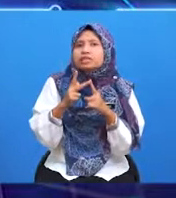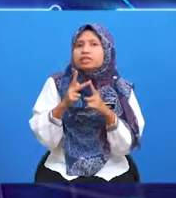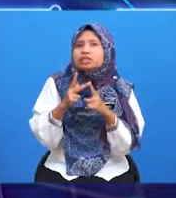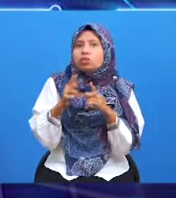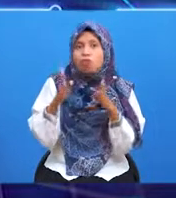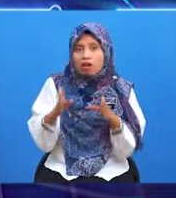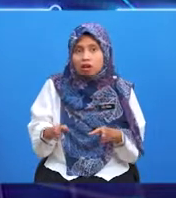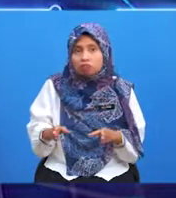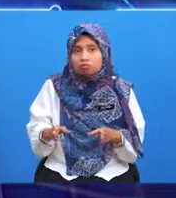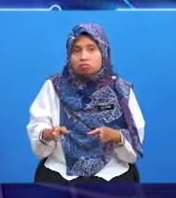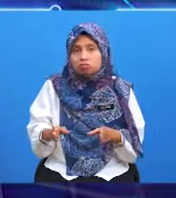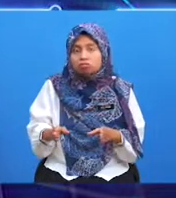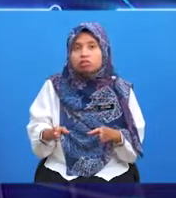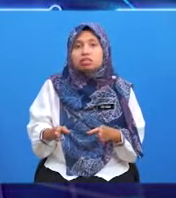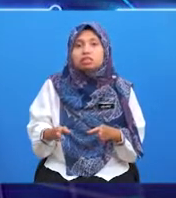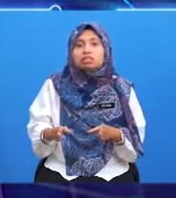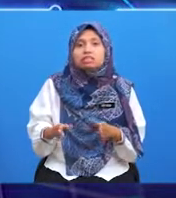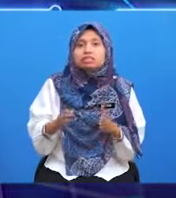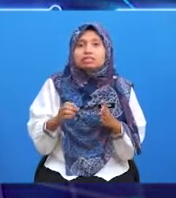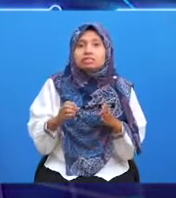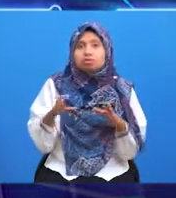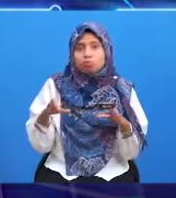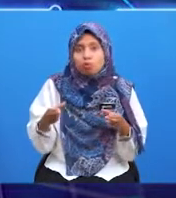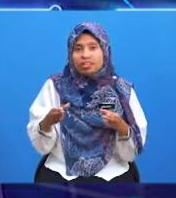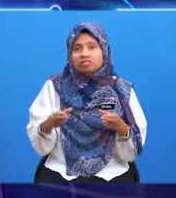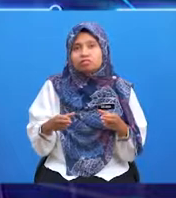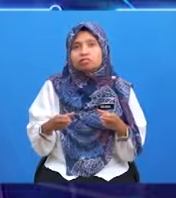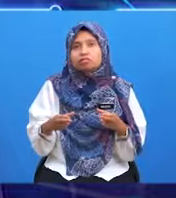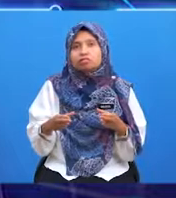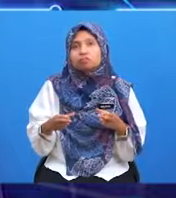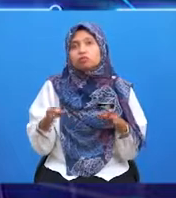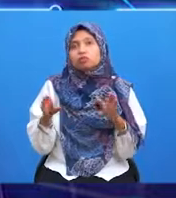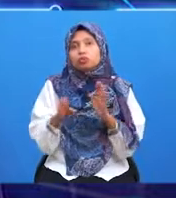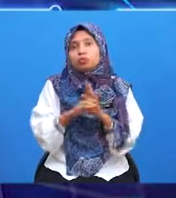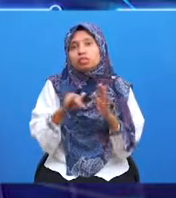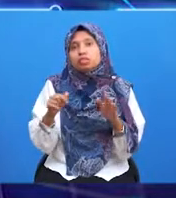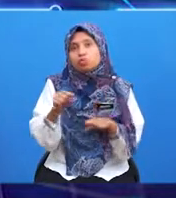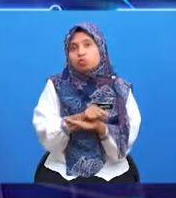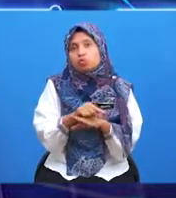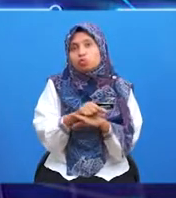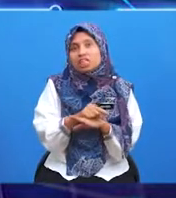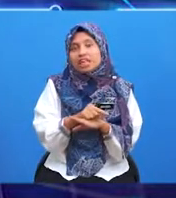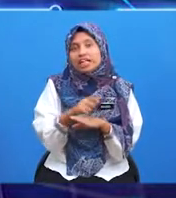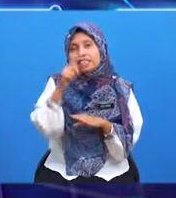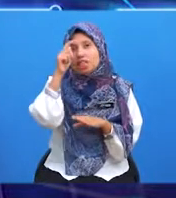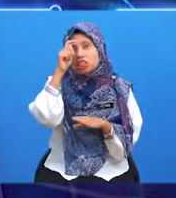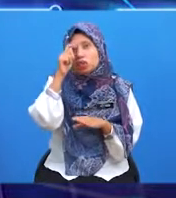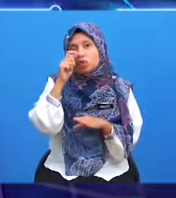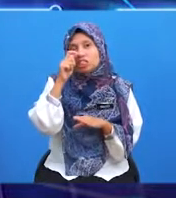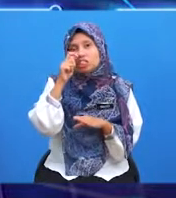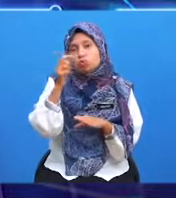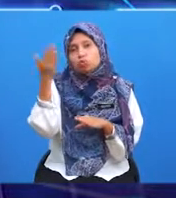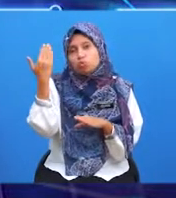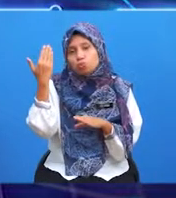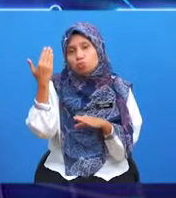khalayak luas dilakukan secara tradisional atau menggunakan teknologi